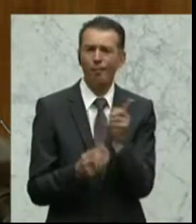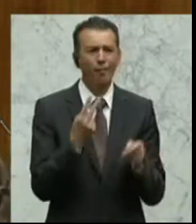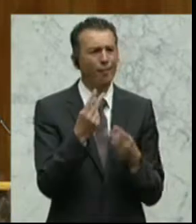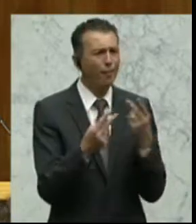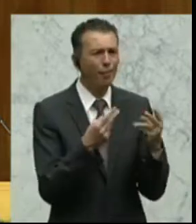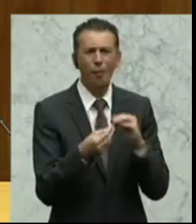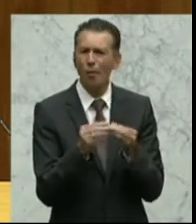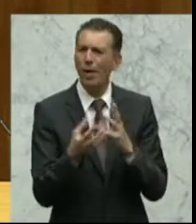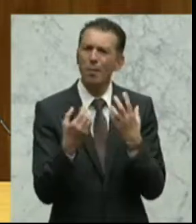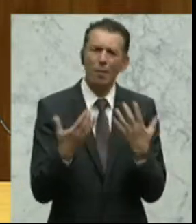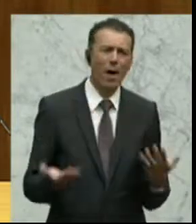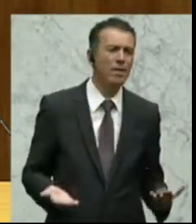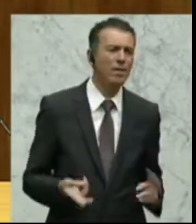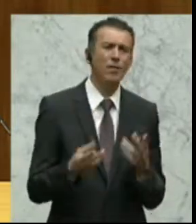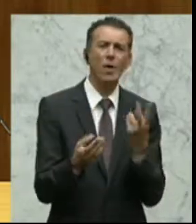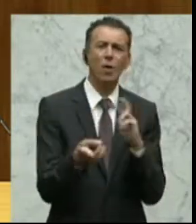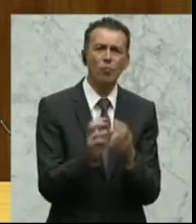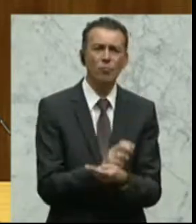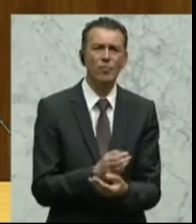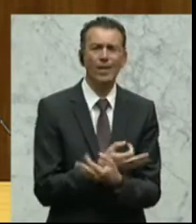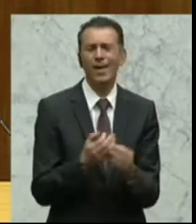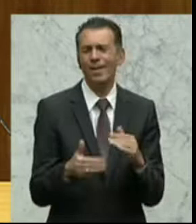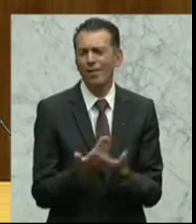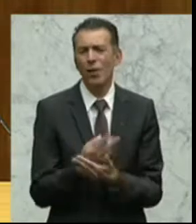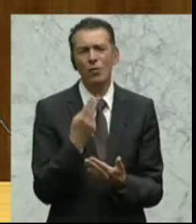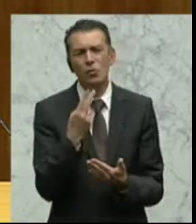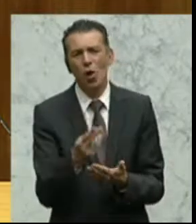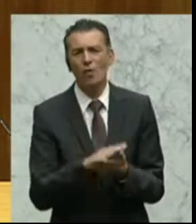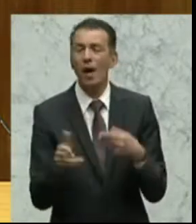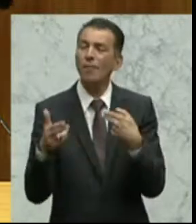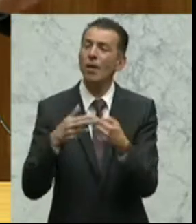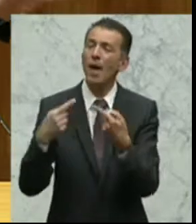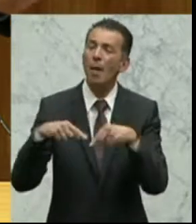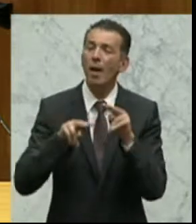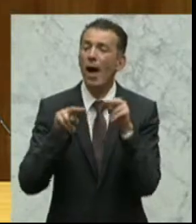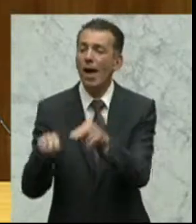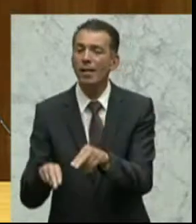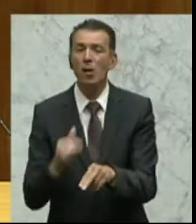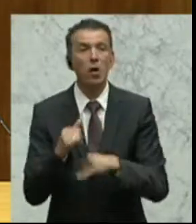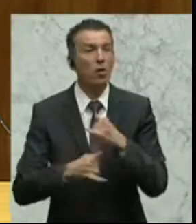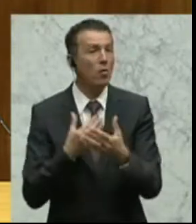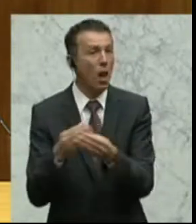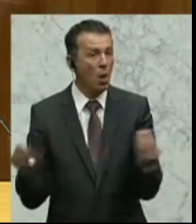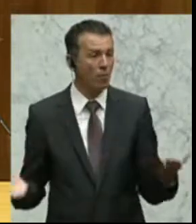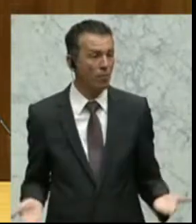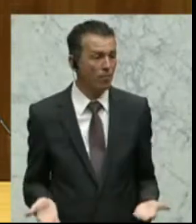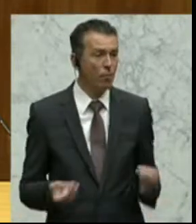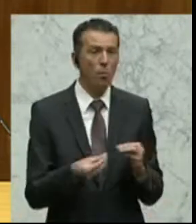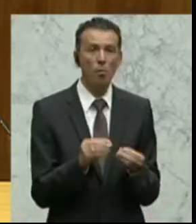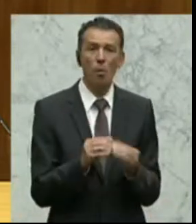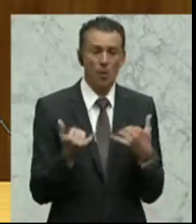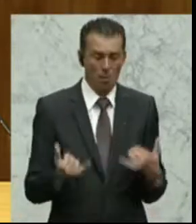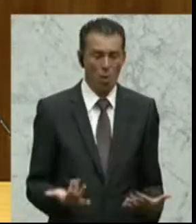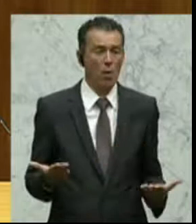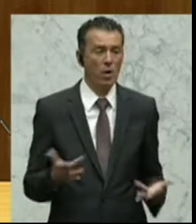Praxis geht, das ist nichts Neues. Schauen Sie einfach ins Nachbarland, die lösen das jedes Jahr. Und die Probleme, die man heute hier vielleicht sieht,